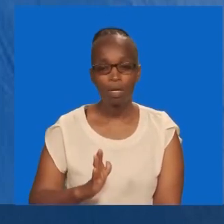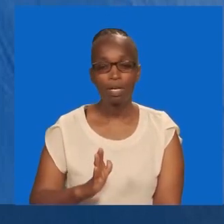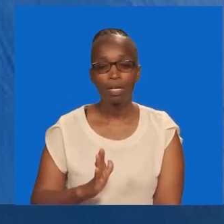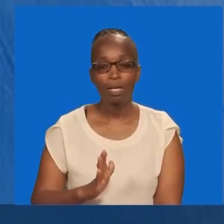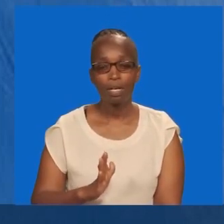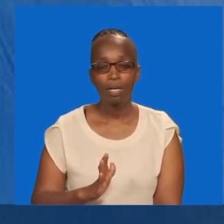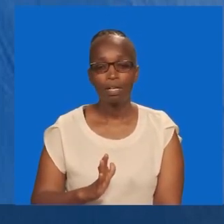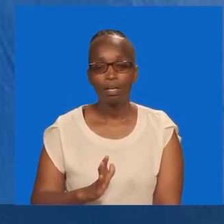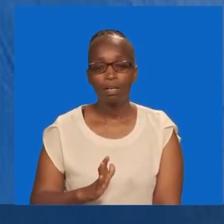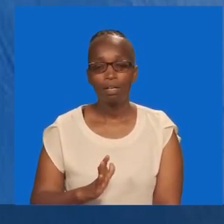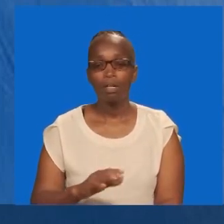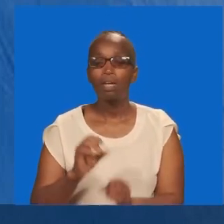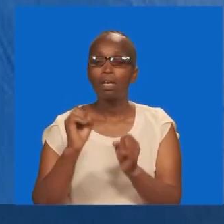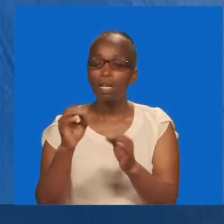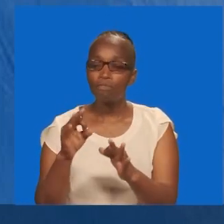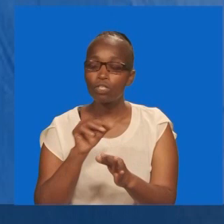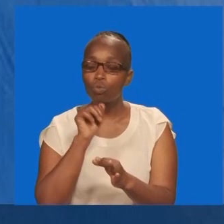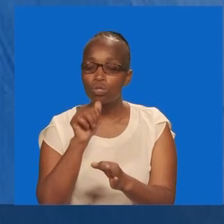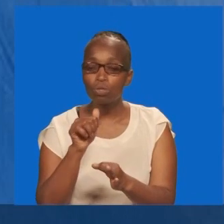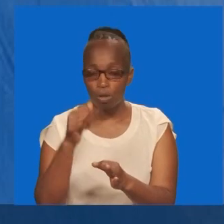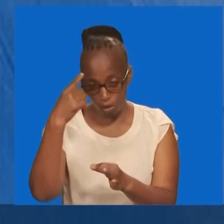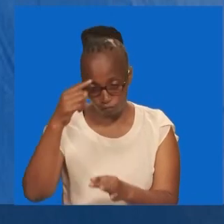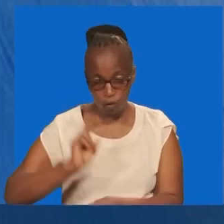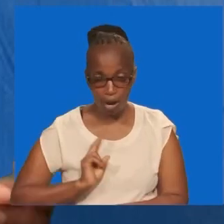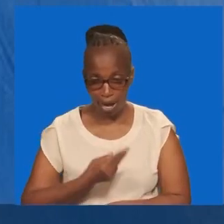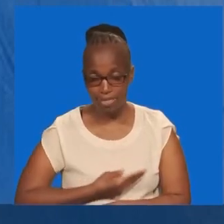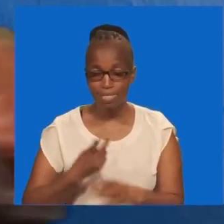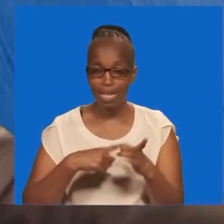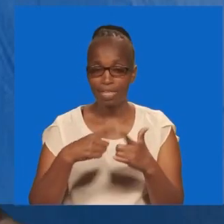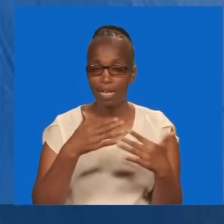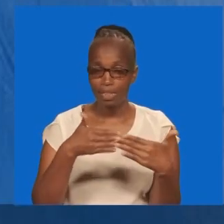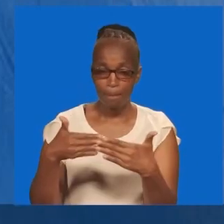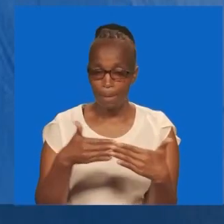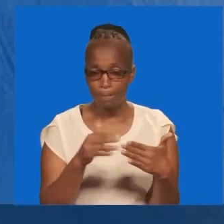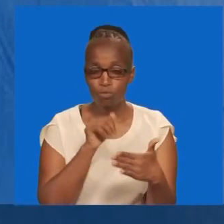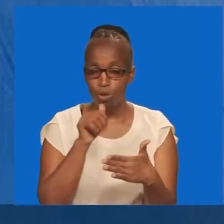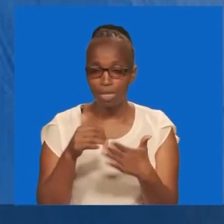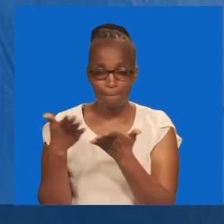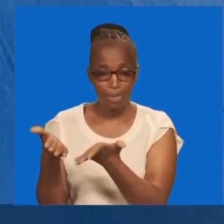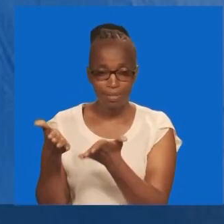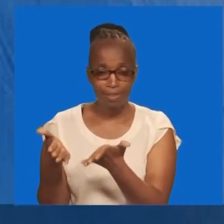there for us. Ingekuwa si kwa ajili yetu,